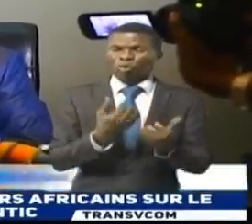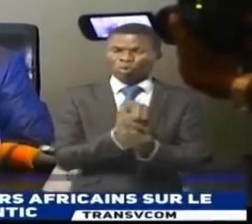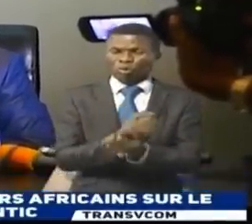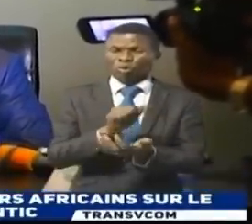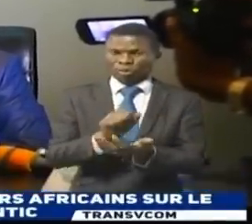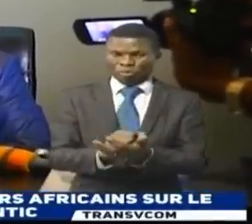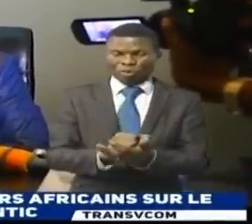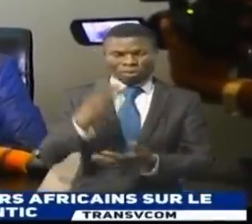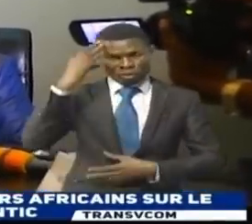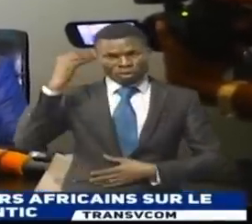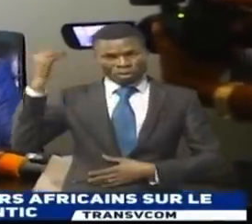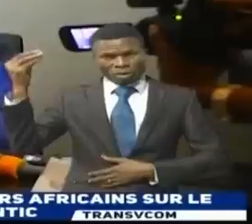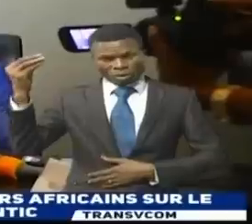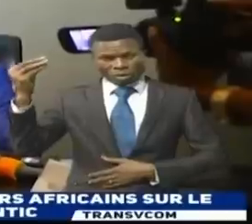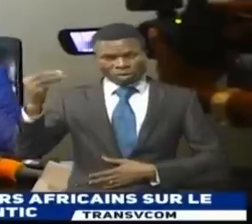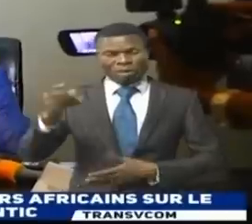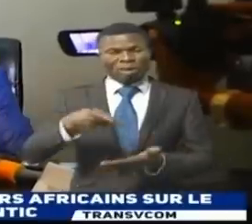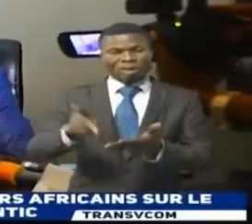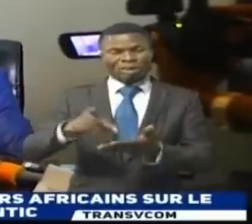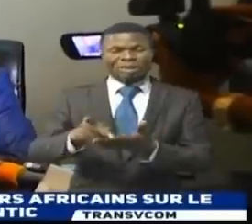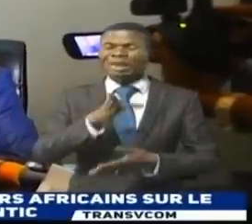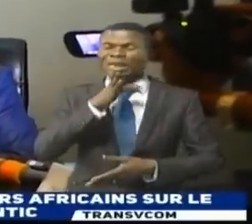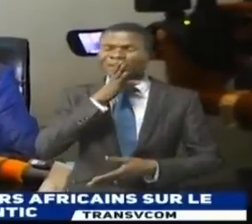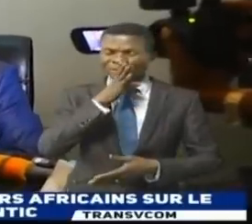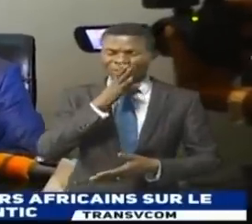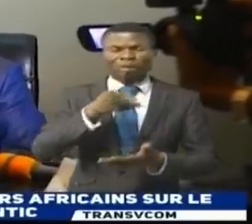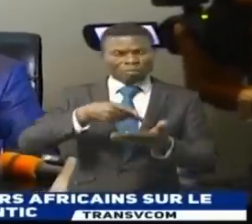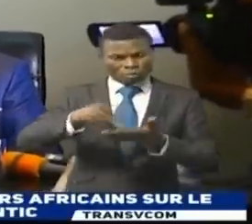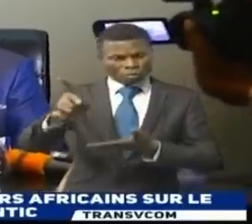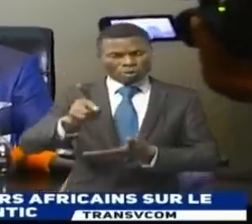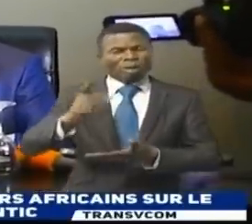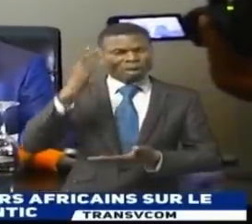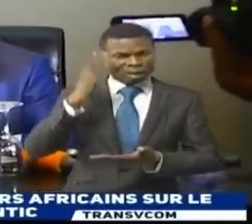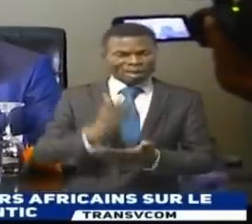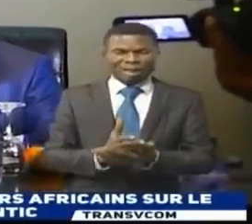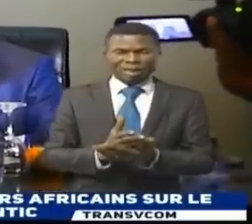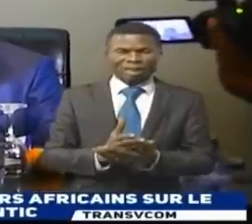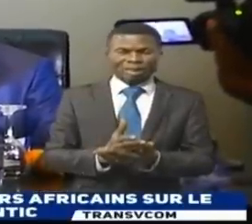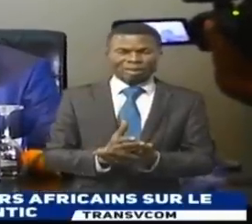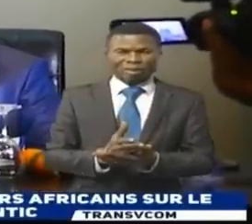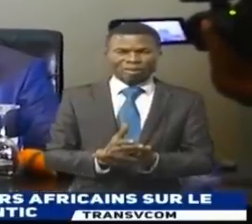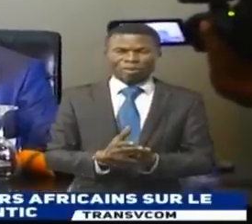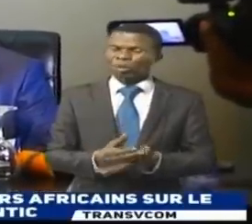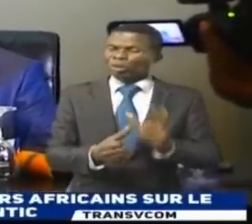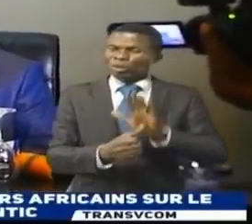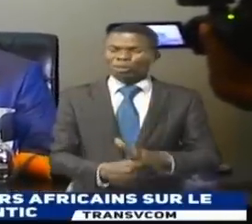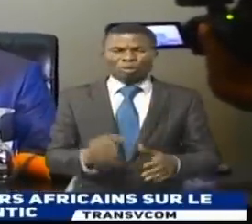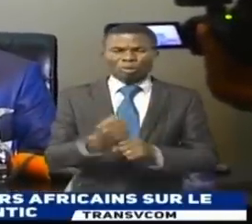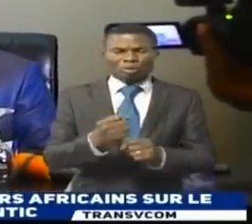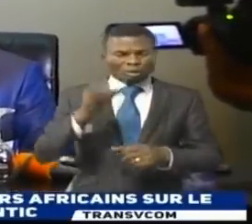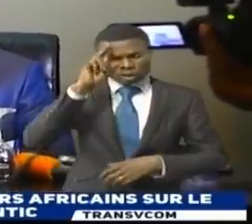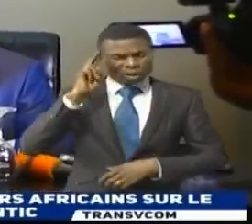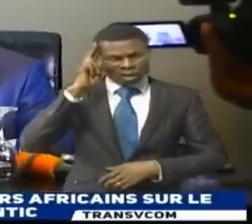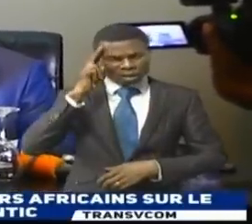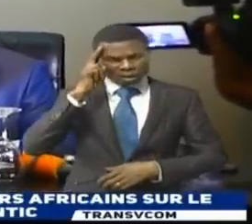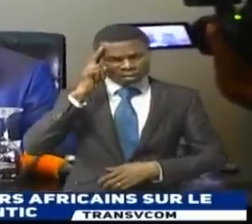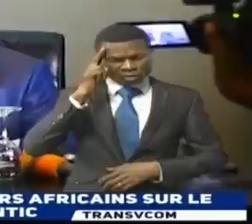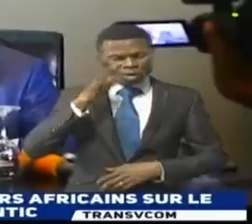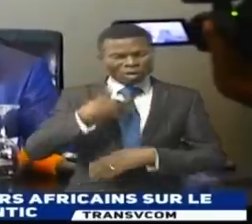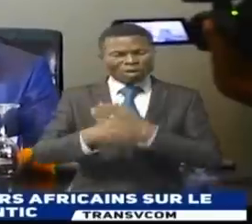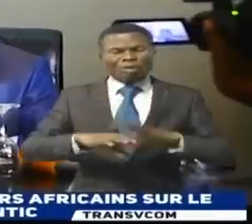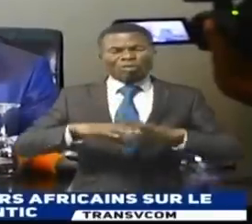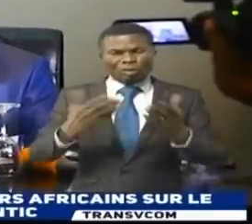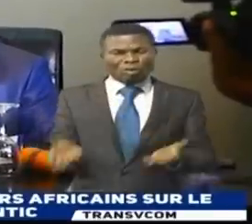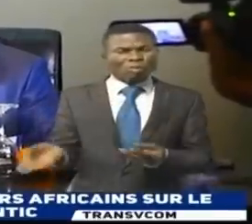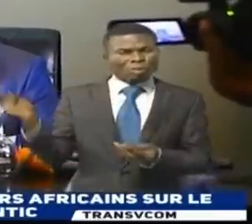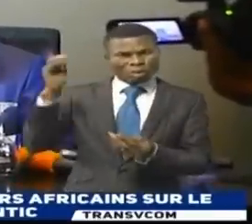histoire des arriérés de salaire n'existe pas. Et d'ailleurs, nous sommes en train de penser comment faire encore un